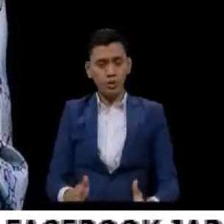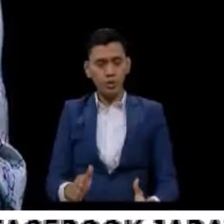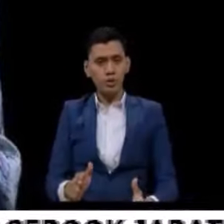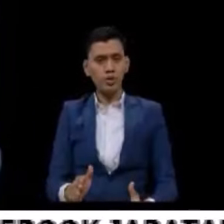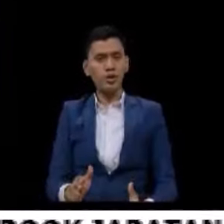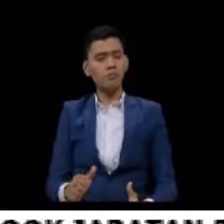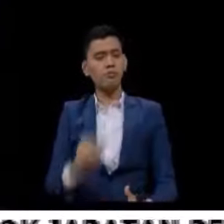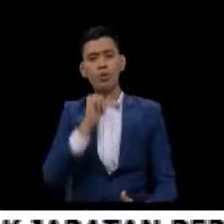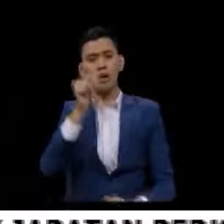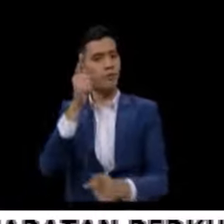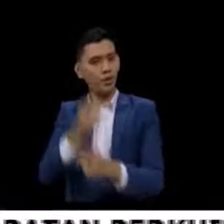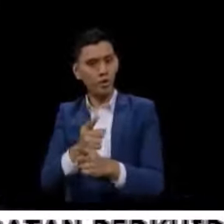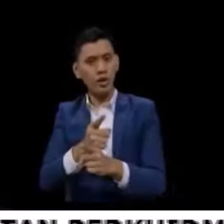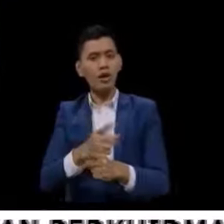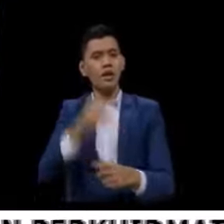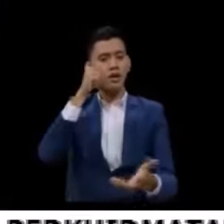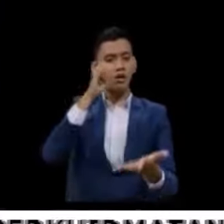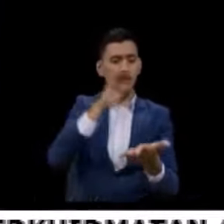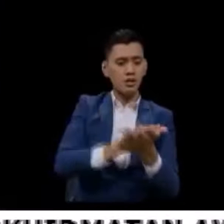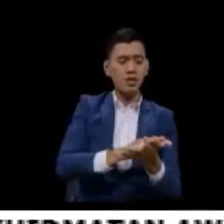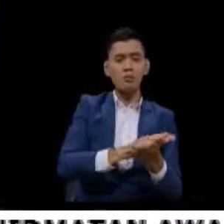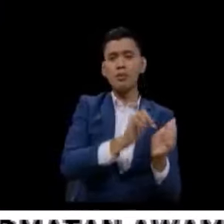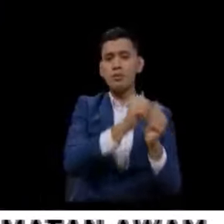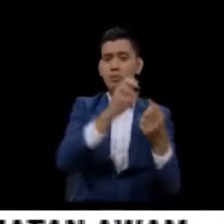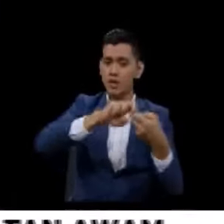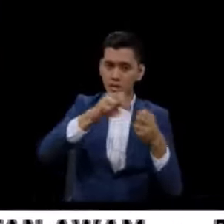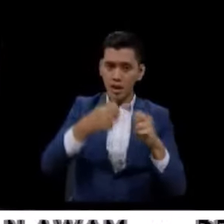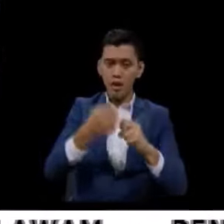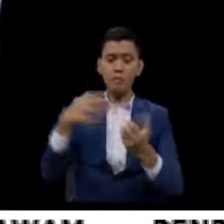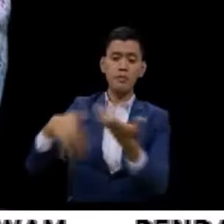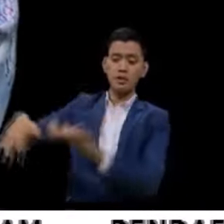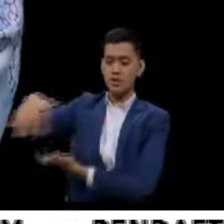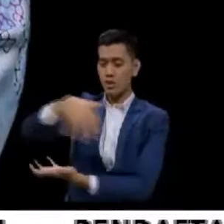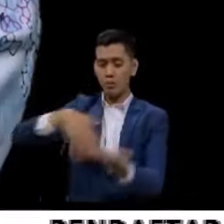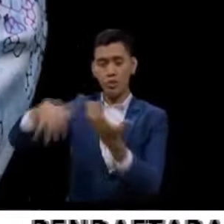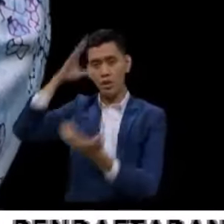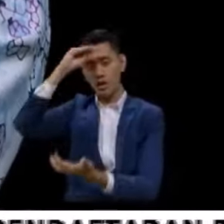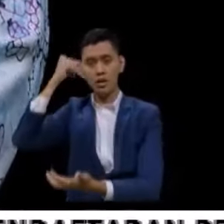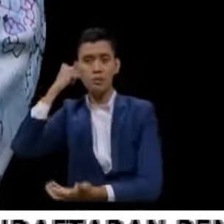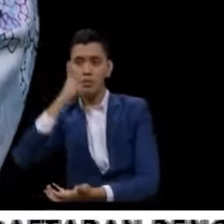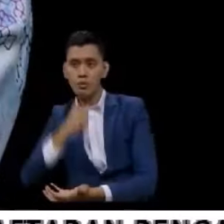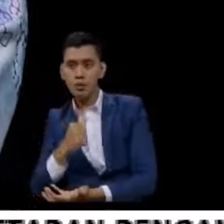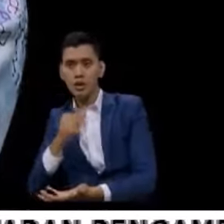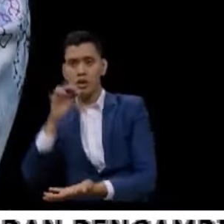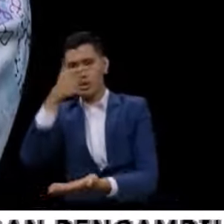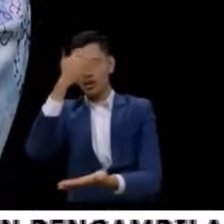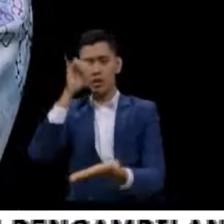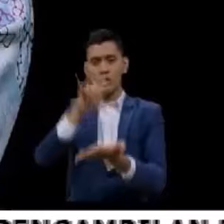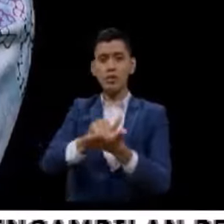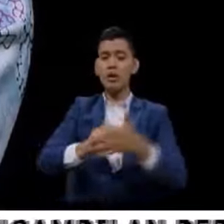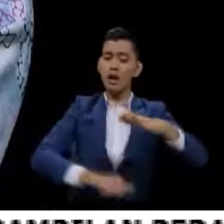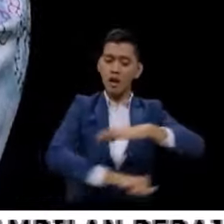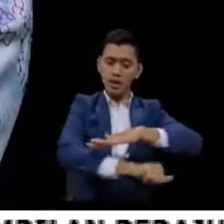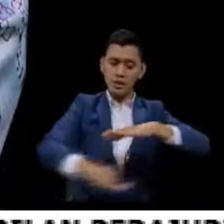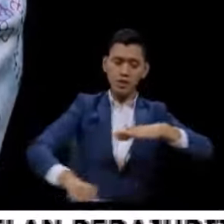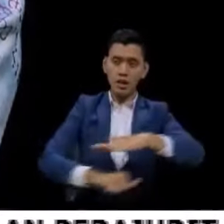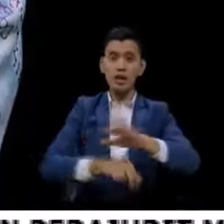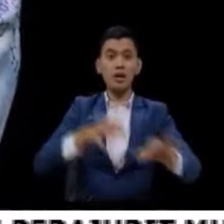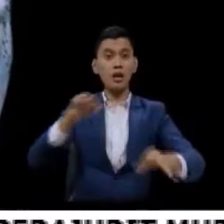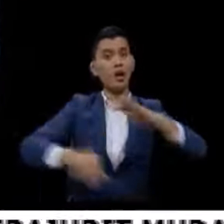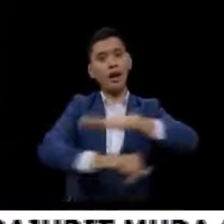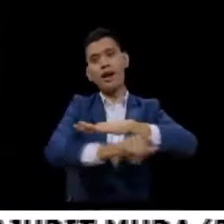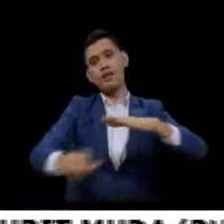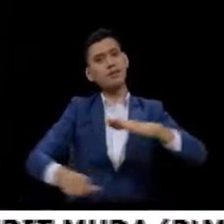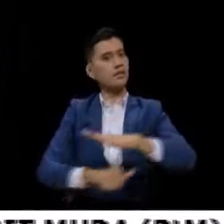Kita tengok pula karena kadang berlaku percampuran laki-laki perempuan macam mana di Agung itu benda yang basic kalian ibu